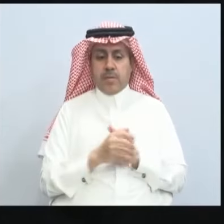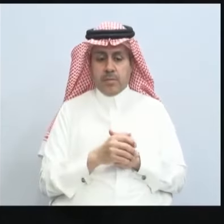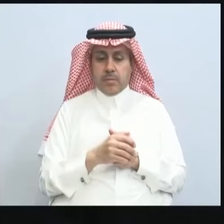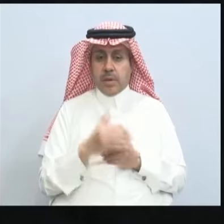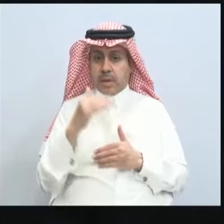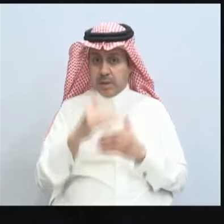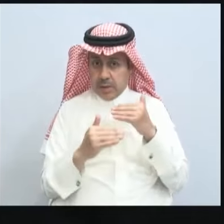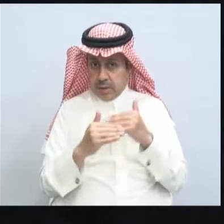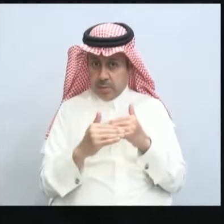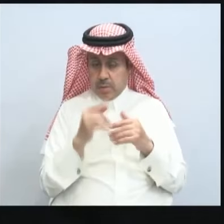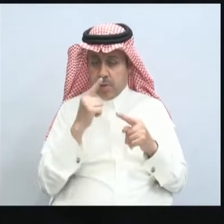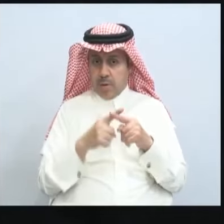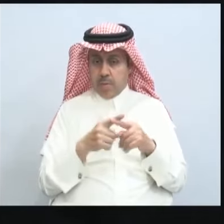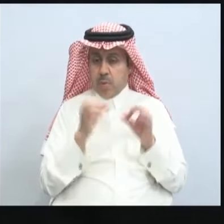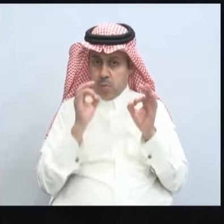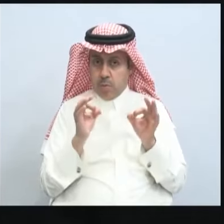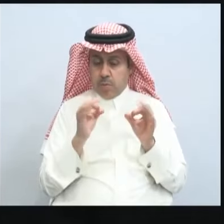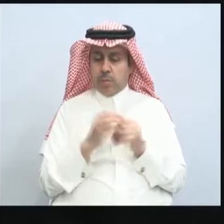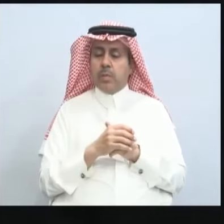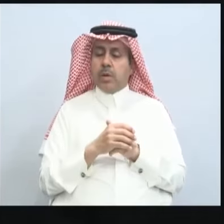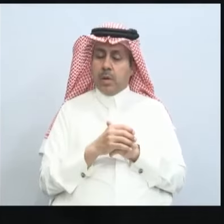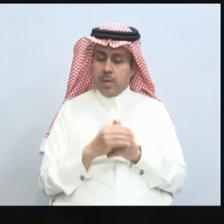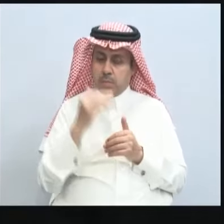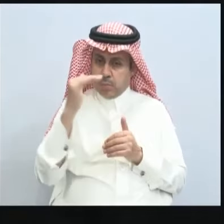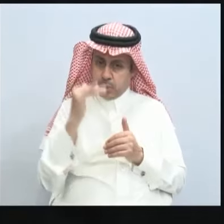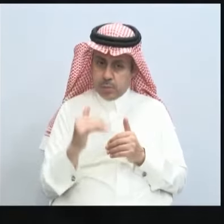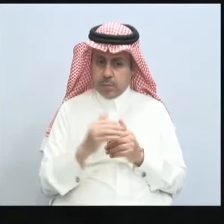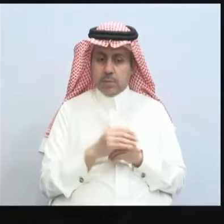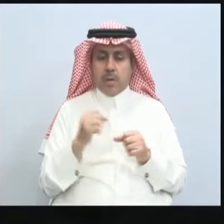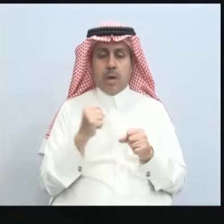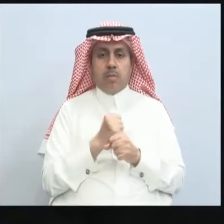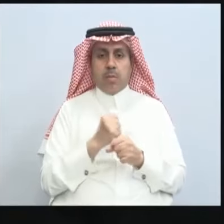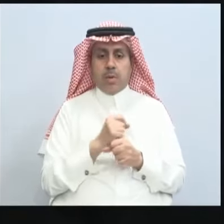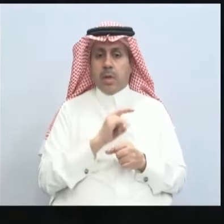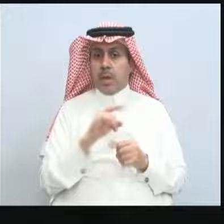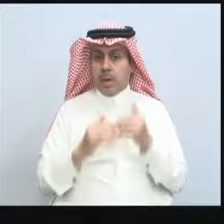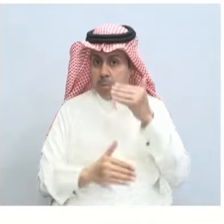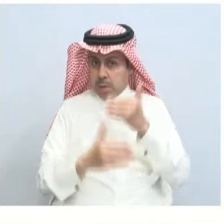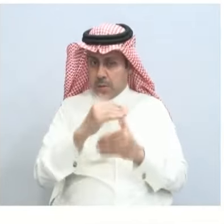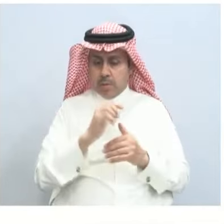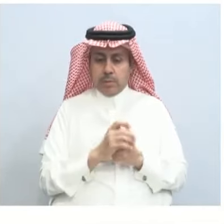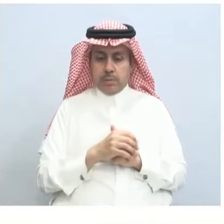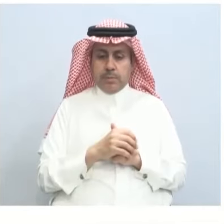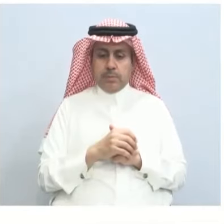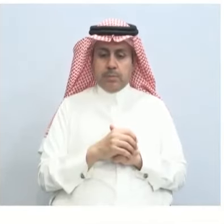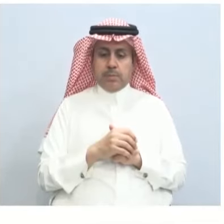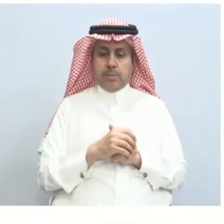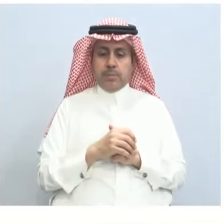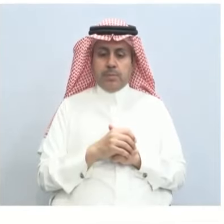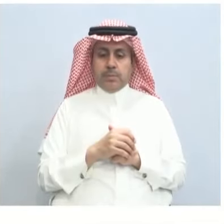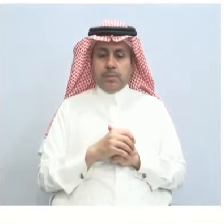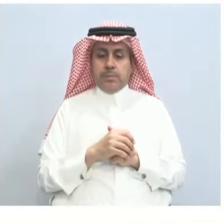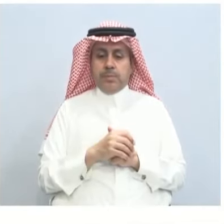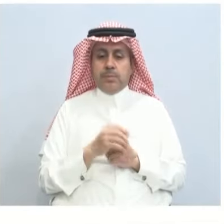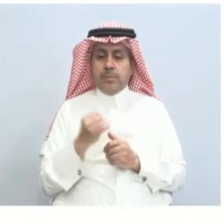الترتيب في الضرب الاتجاهي نعم مهم لان عمليه الضرب الاتجاهي عمليه غير ابداليه فبالتالي نبدا على بركه الله